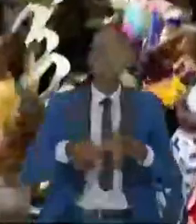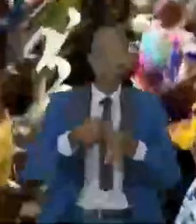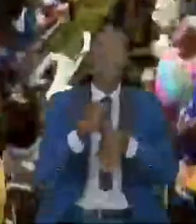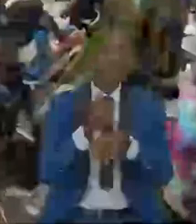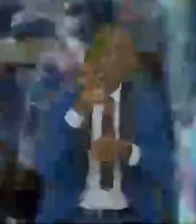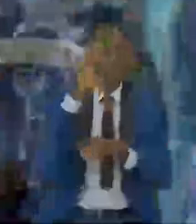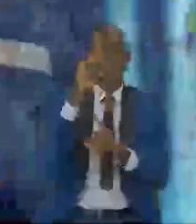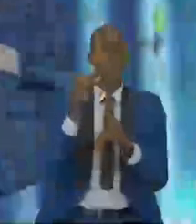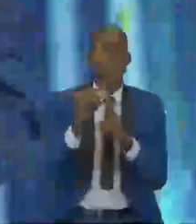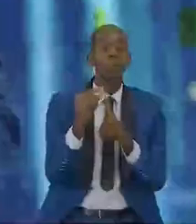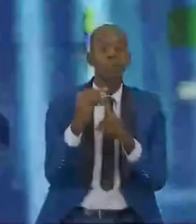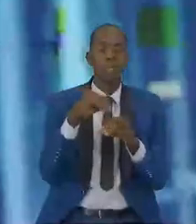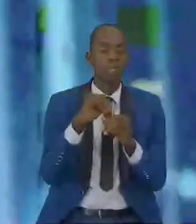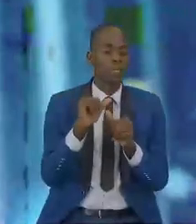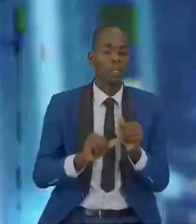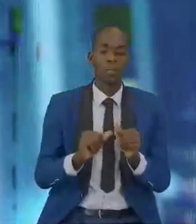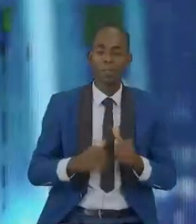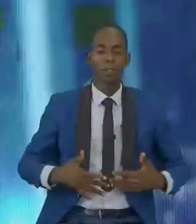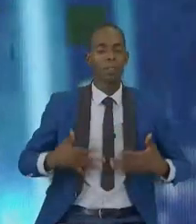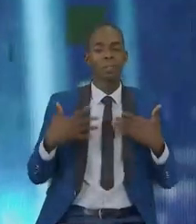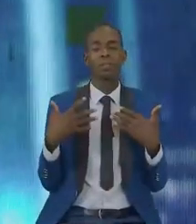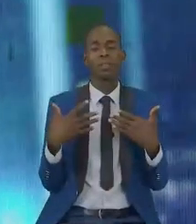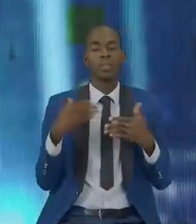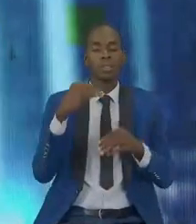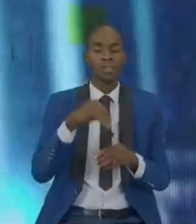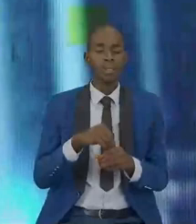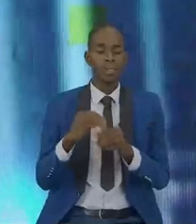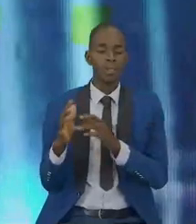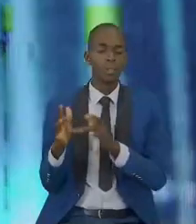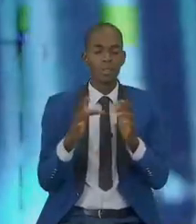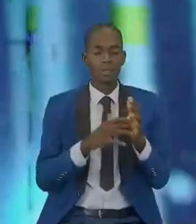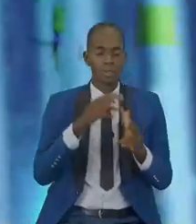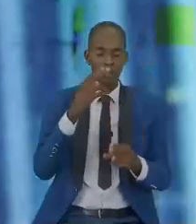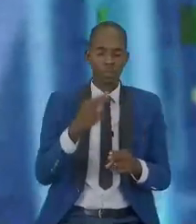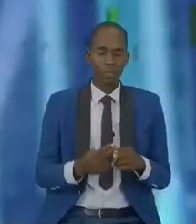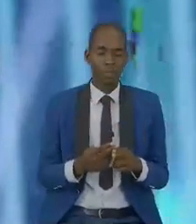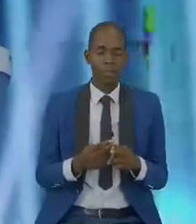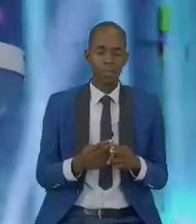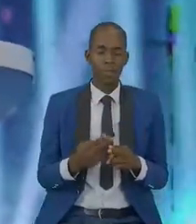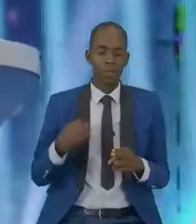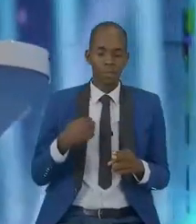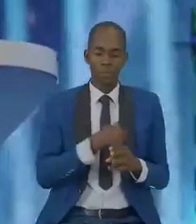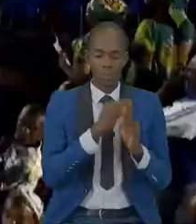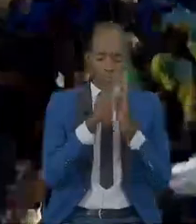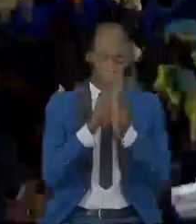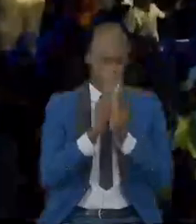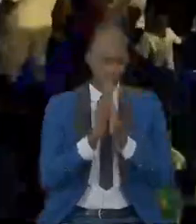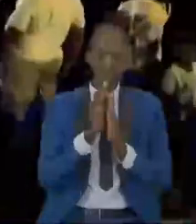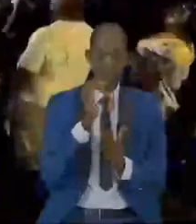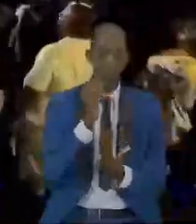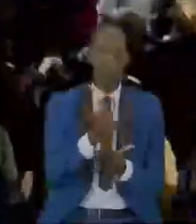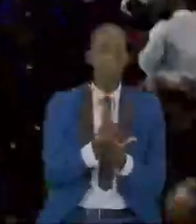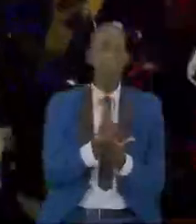nom de Jésus-Christ. Confirme ta parole dans chaque vie. Au nom